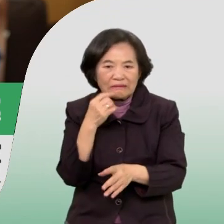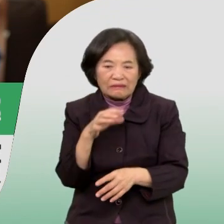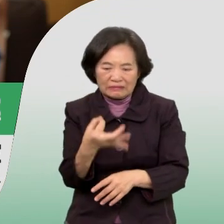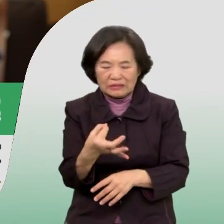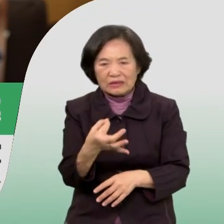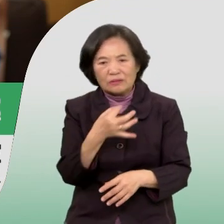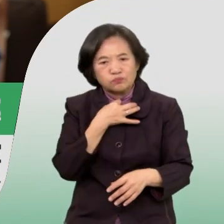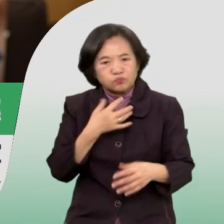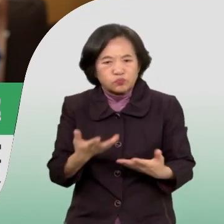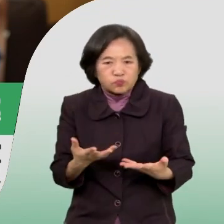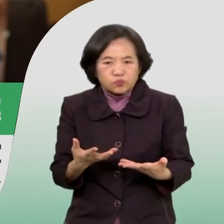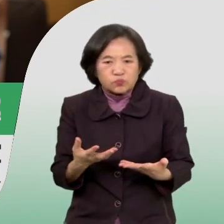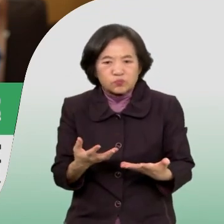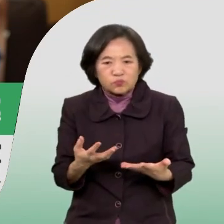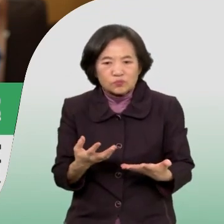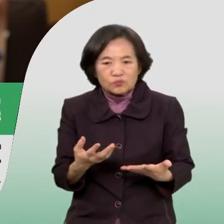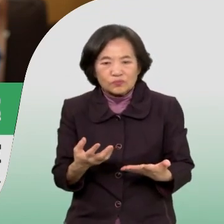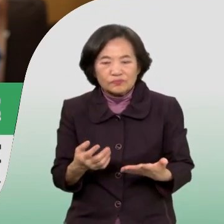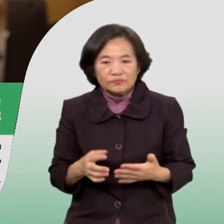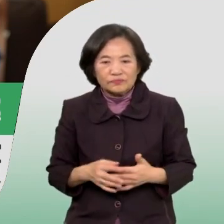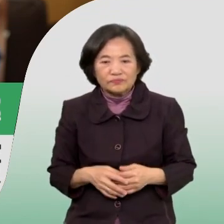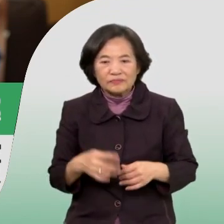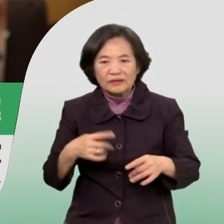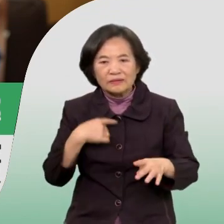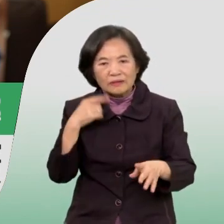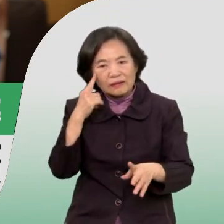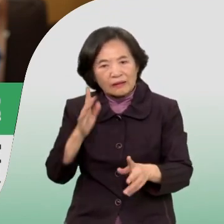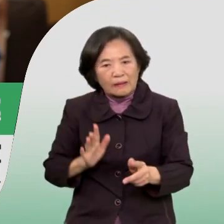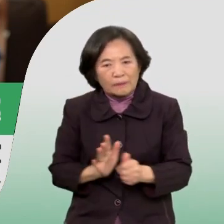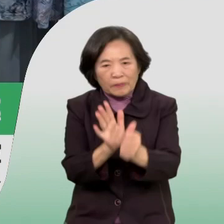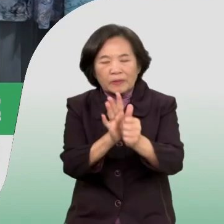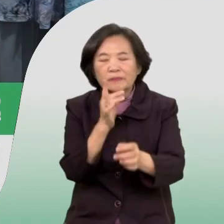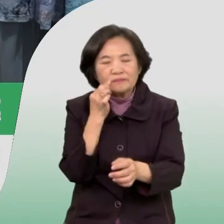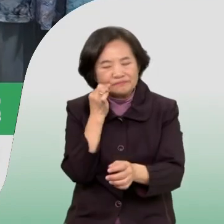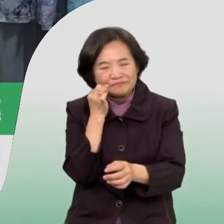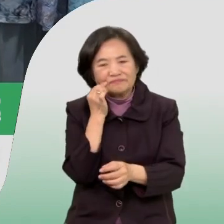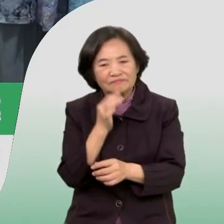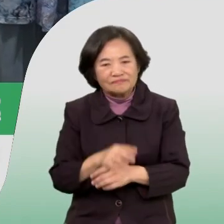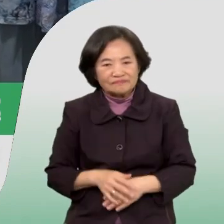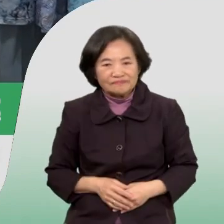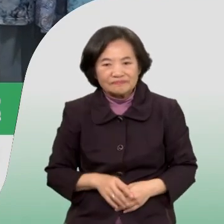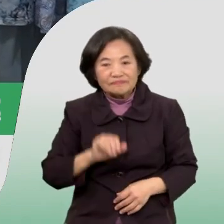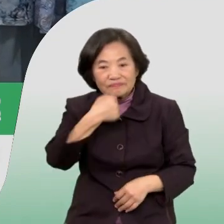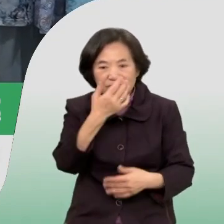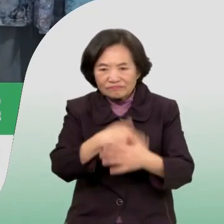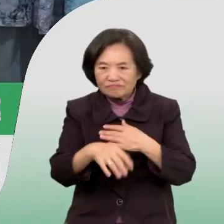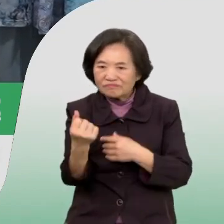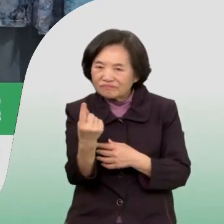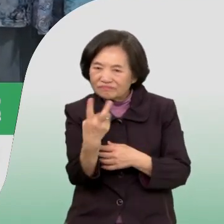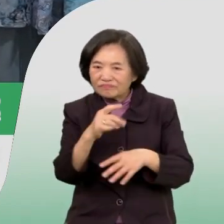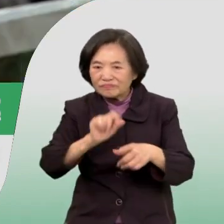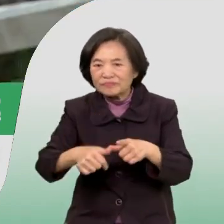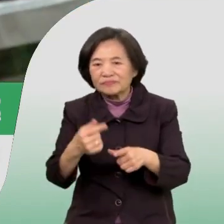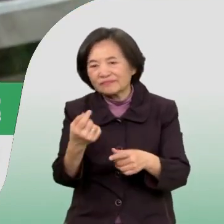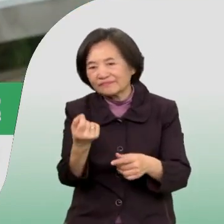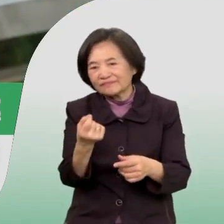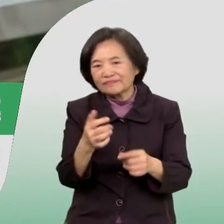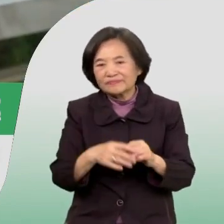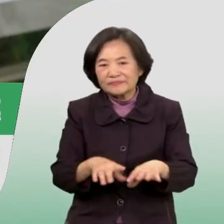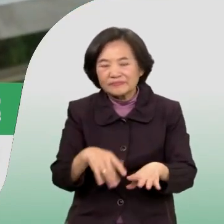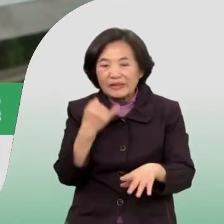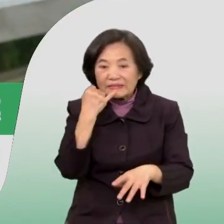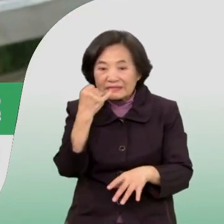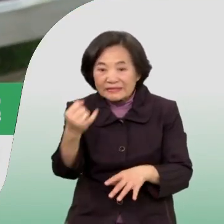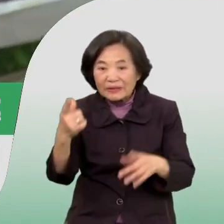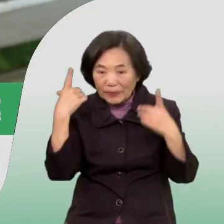金。航空还不会吼，还是无法推广嘞。 台湾人是存到几间蚕丝公司听听，蚕丝